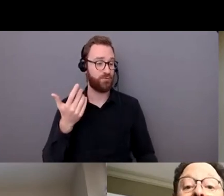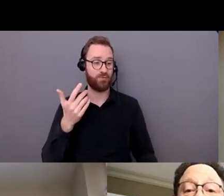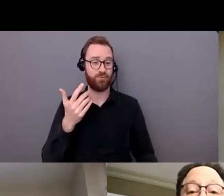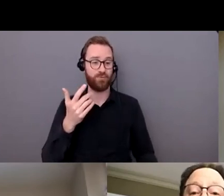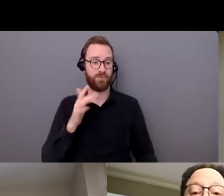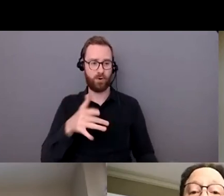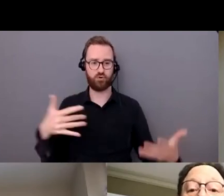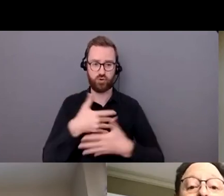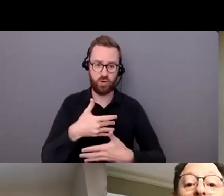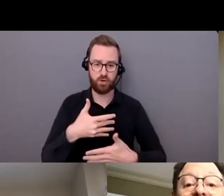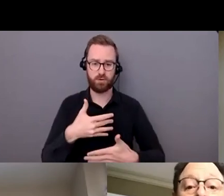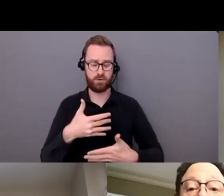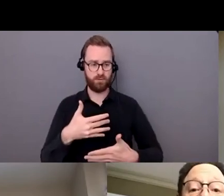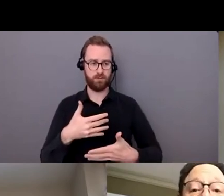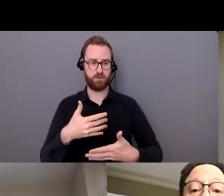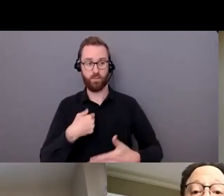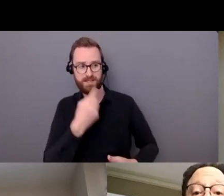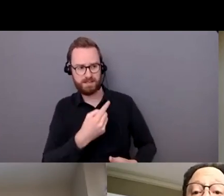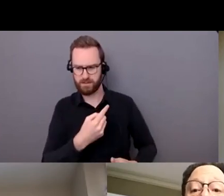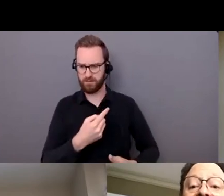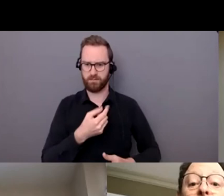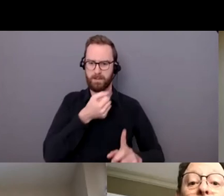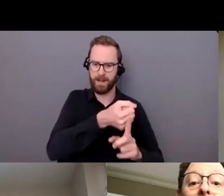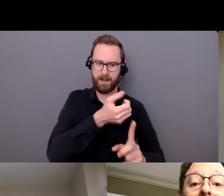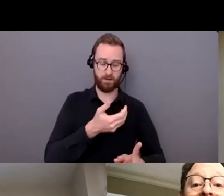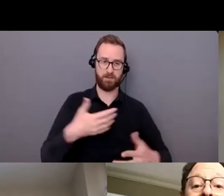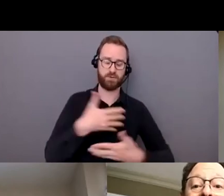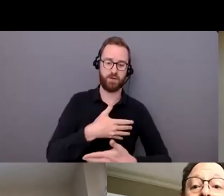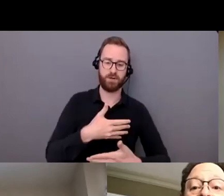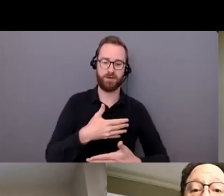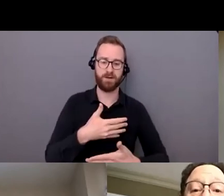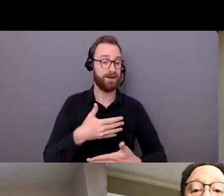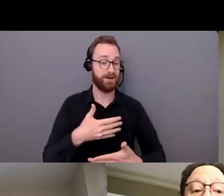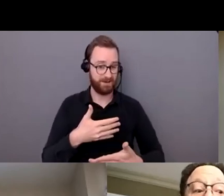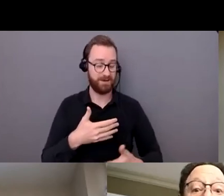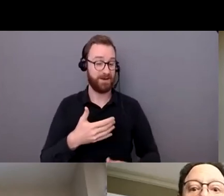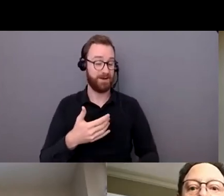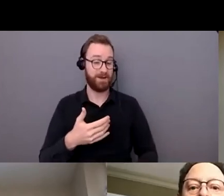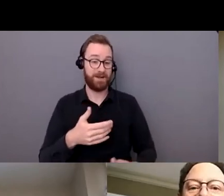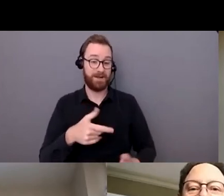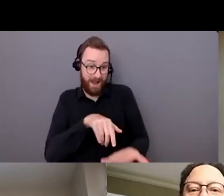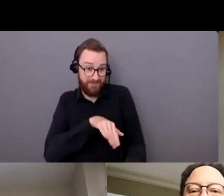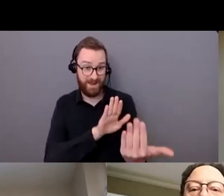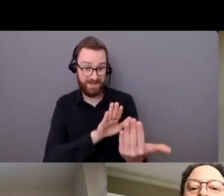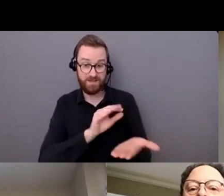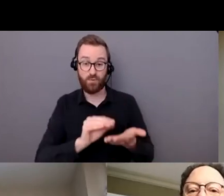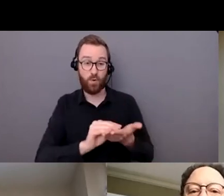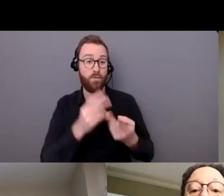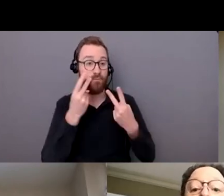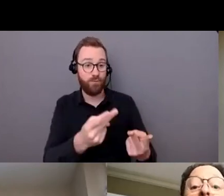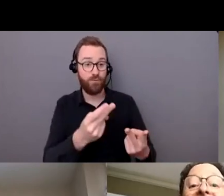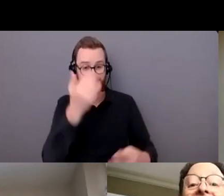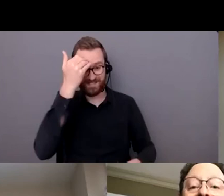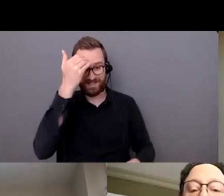choc émotionnel de quelque chose que j'ai pu dire qui a soulevé quelque chose, un pan d'émotion. Quand je l'ai dans mon bureau, je le vois. Donc, comment